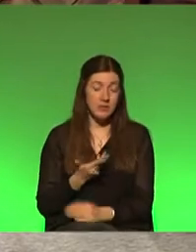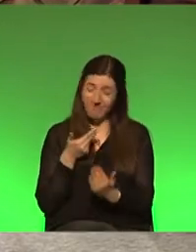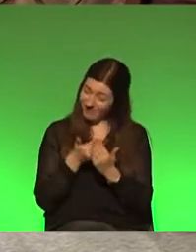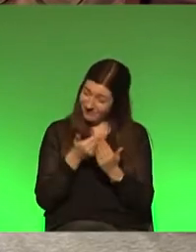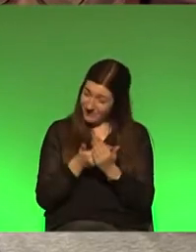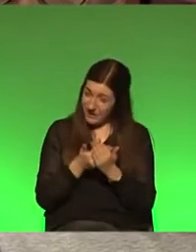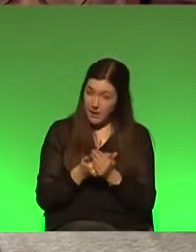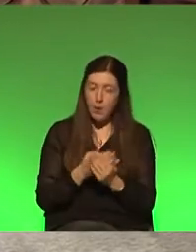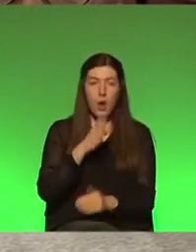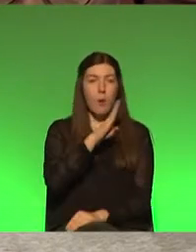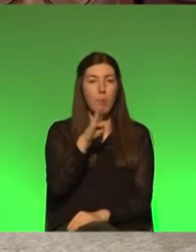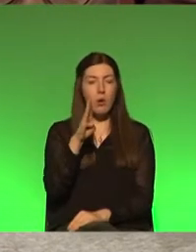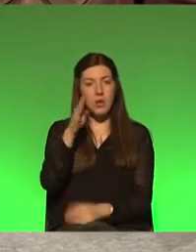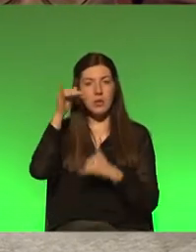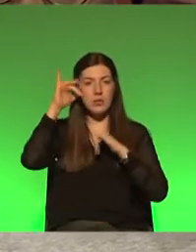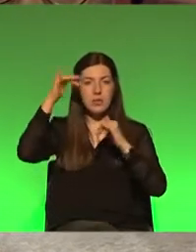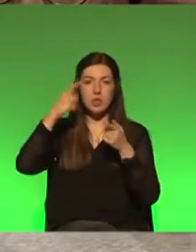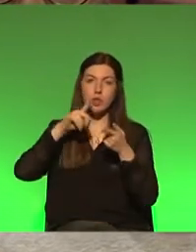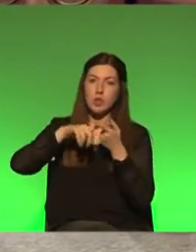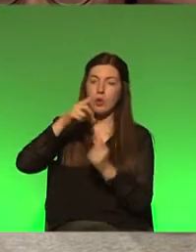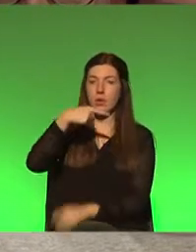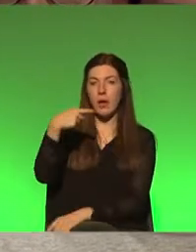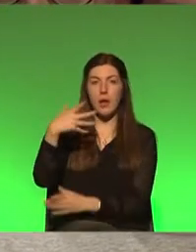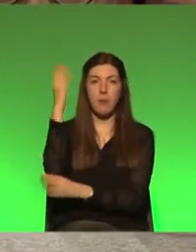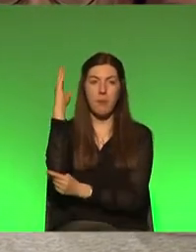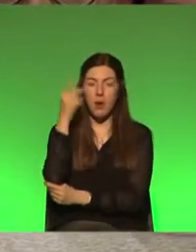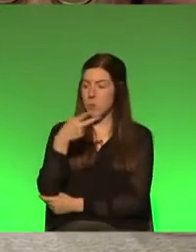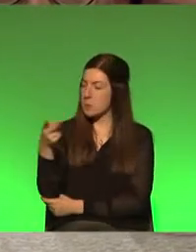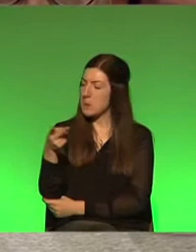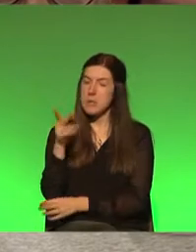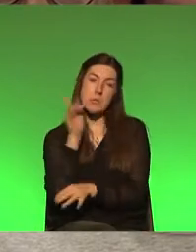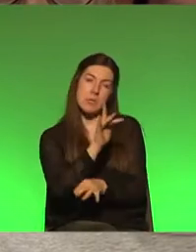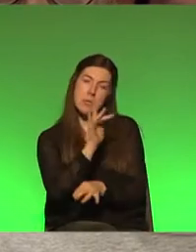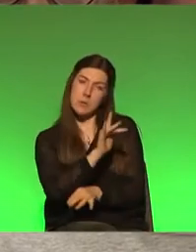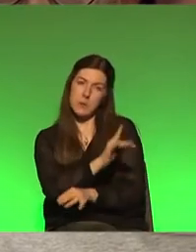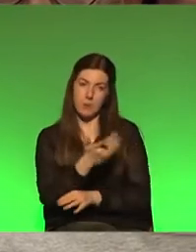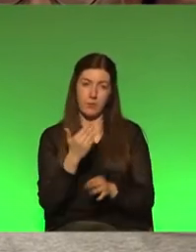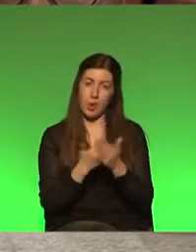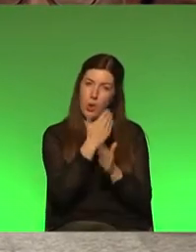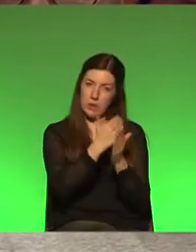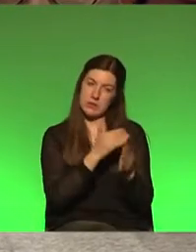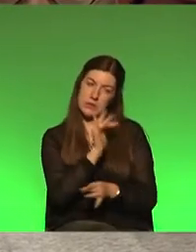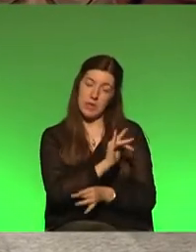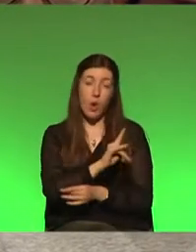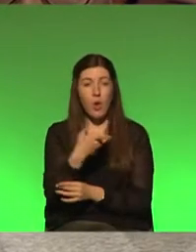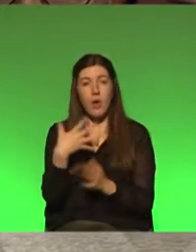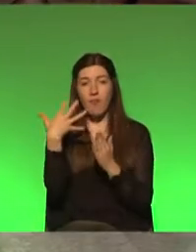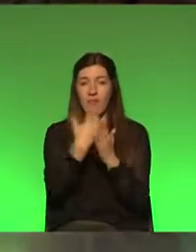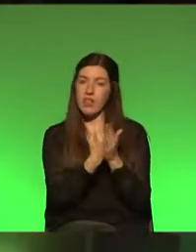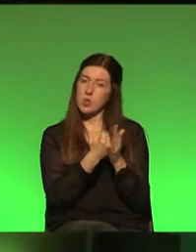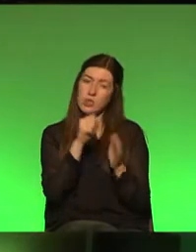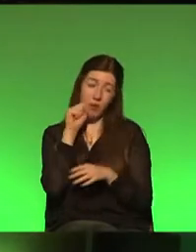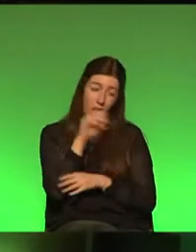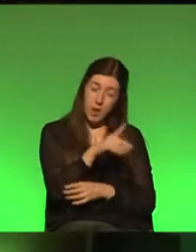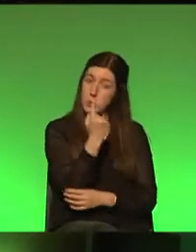weshalb auch Burkhard Hirsch und Gerhard Baum heftig dieses Polizeigesetz kritisieren und eben auch mit Verfassungsklage drohen. Ich glaube,